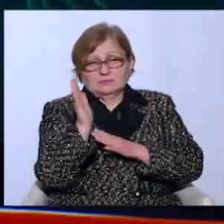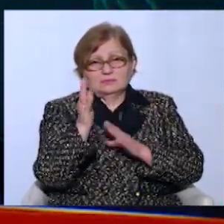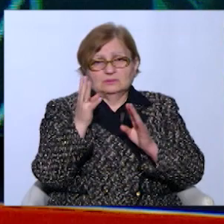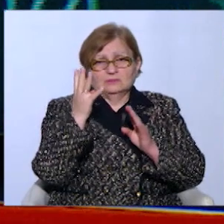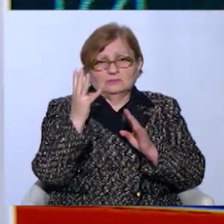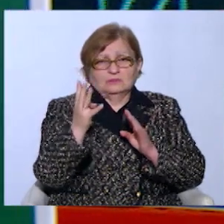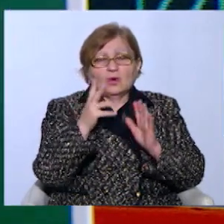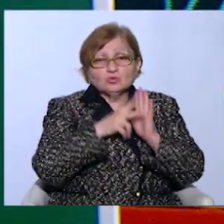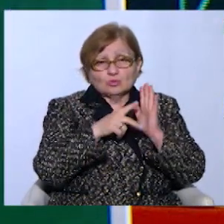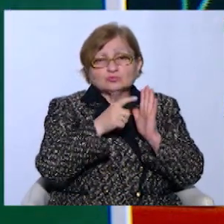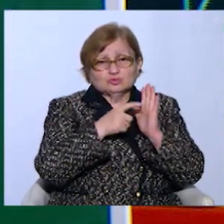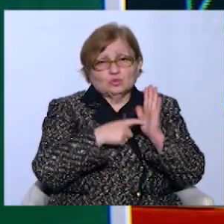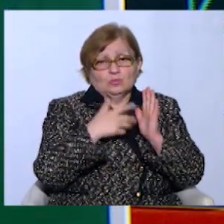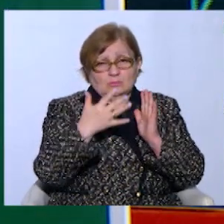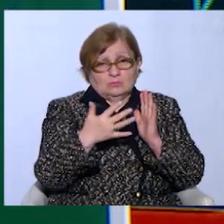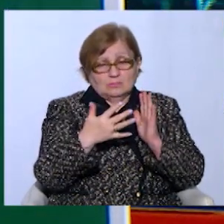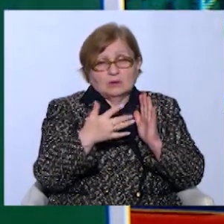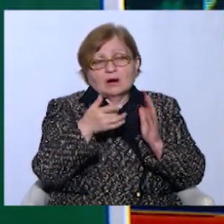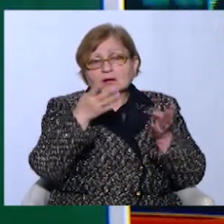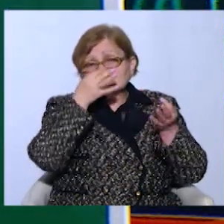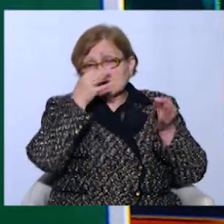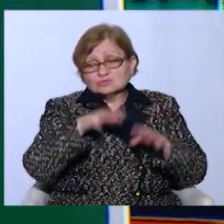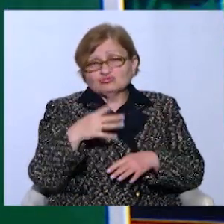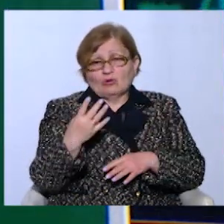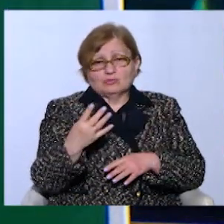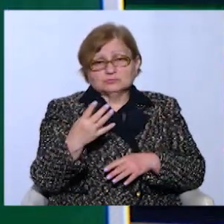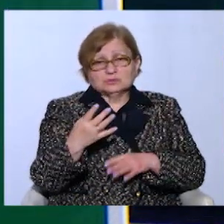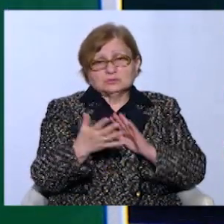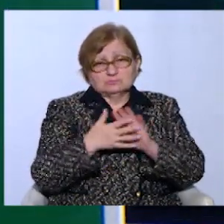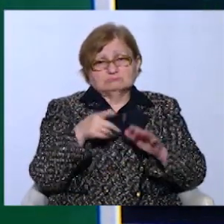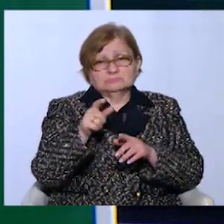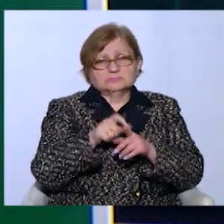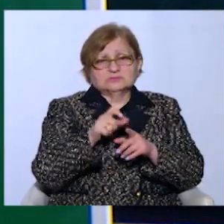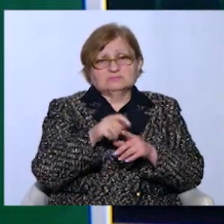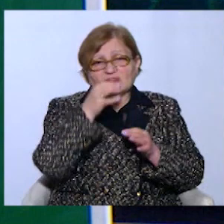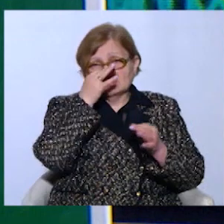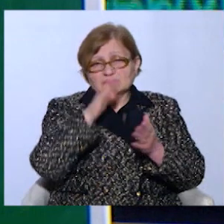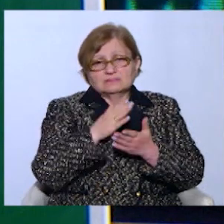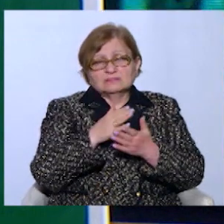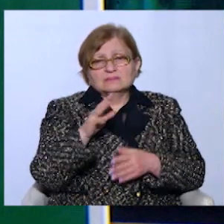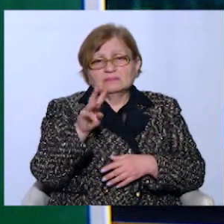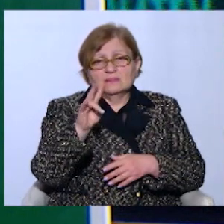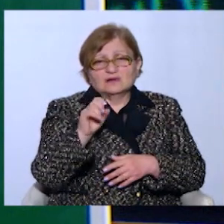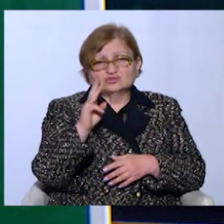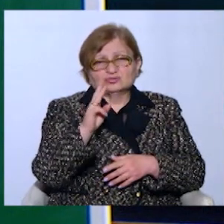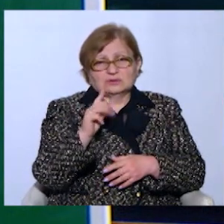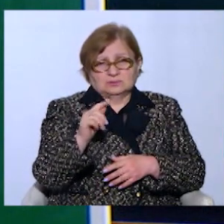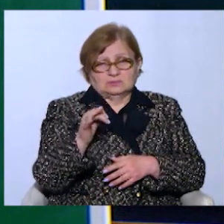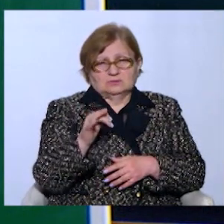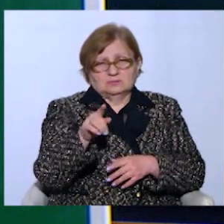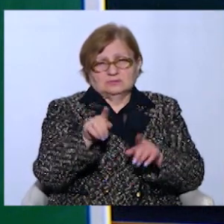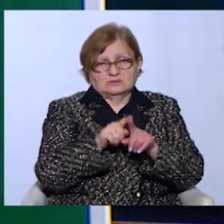იყოფა 5-ზე. დამჩა ის 4 მომჩა, მაშ 4 არის ნაშთი. ეს რომ გავიხსენოთ ნაშთიანი გაყოფა.